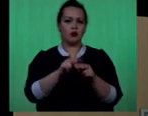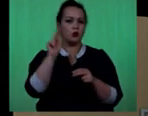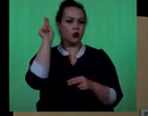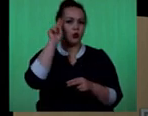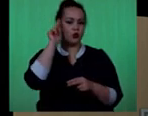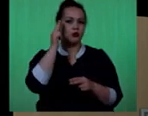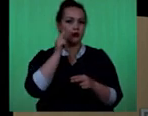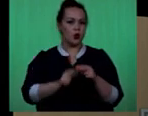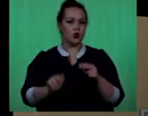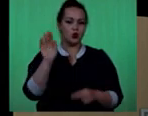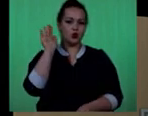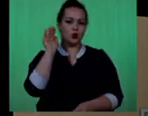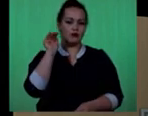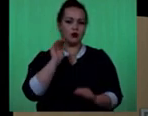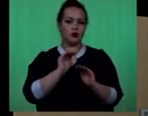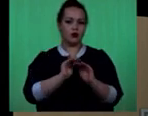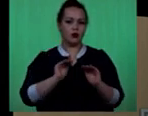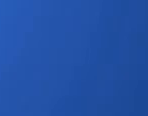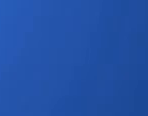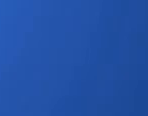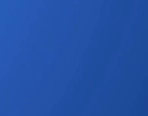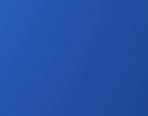до свидания ребята